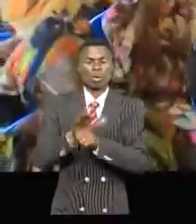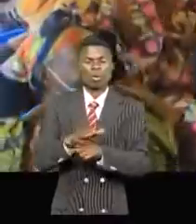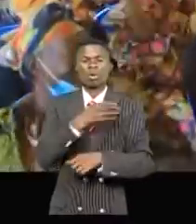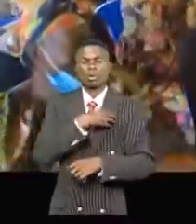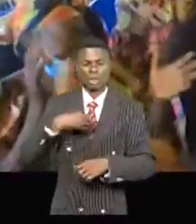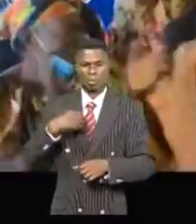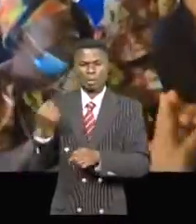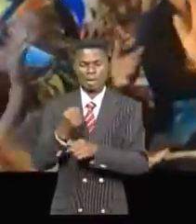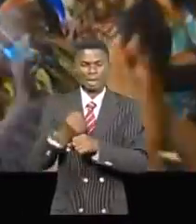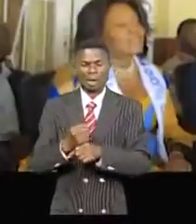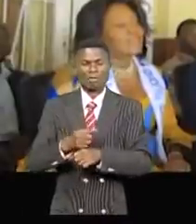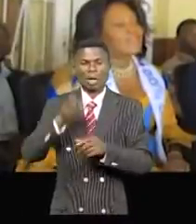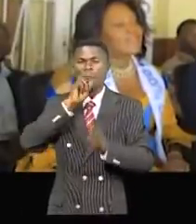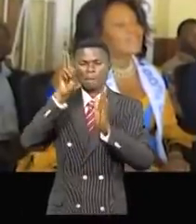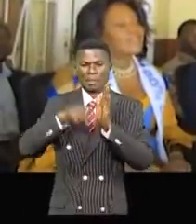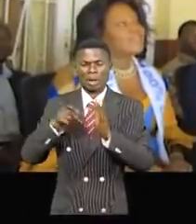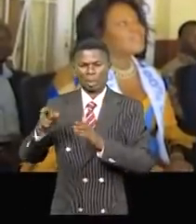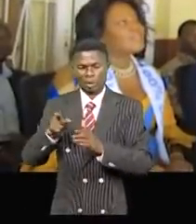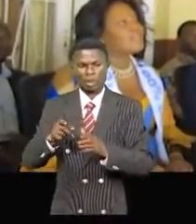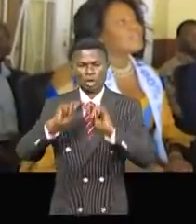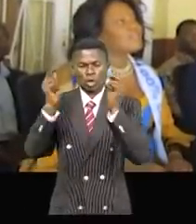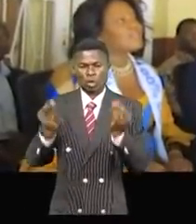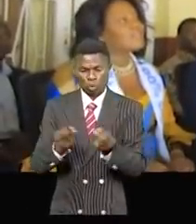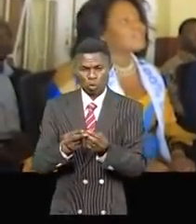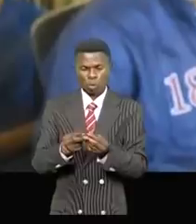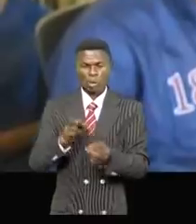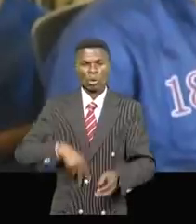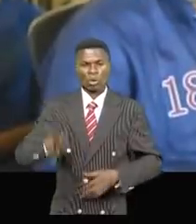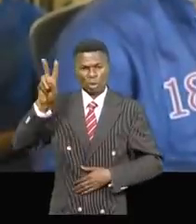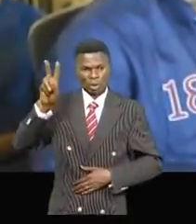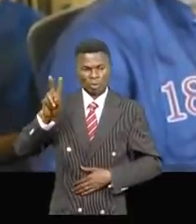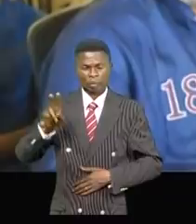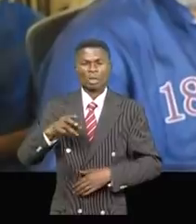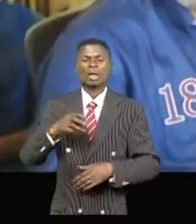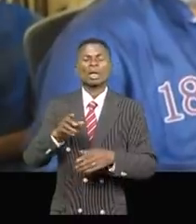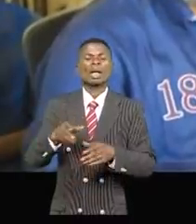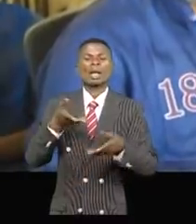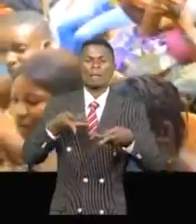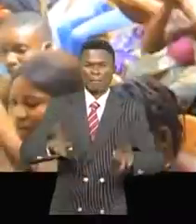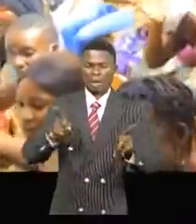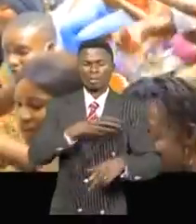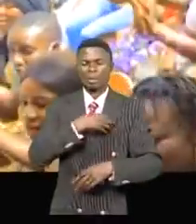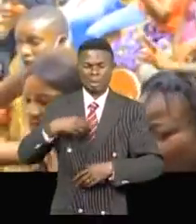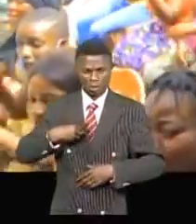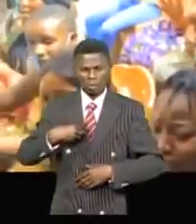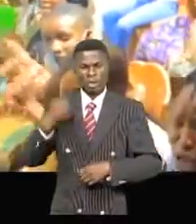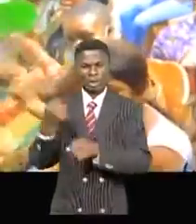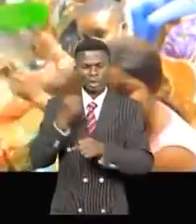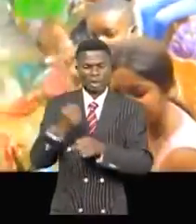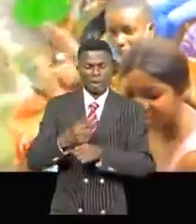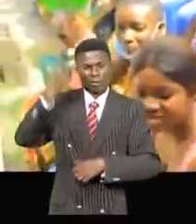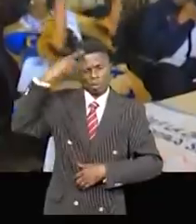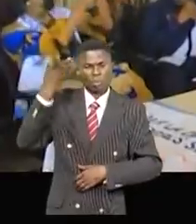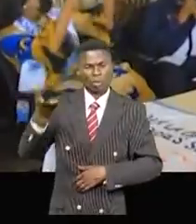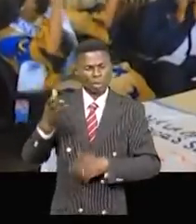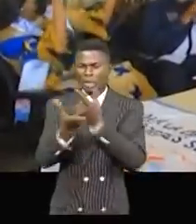organes de décision. Ce parti cher à Augustin Kibasa Madiba a ouvert ses portes à ces femmes qui ont l'ambition d'occuper l'espace